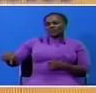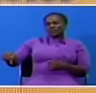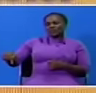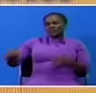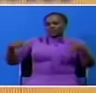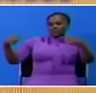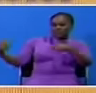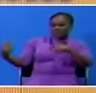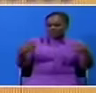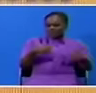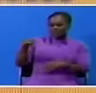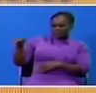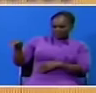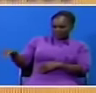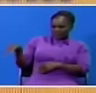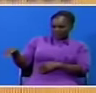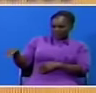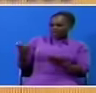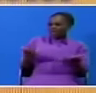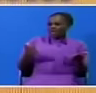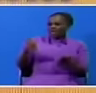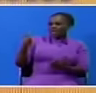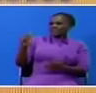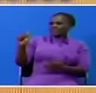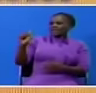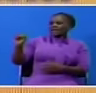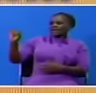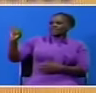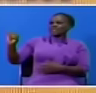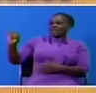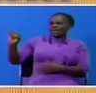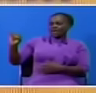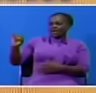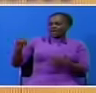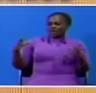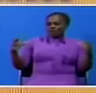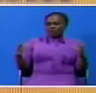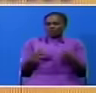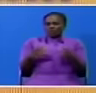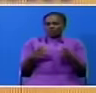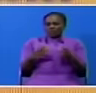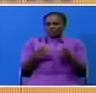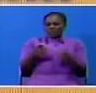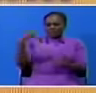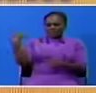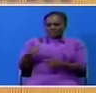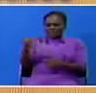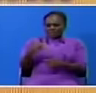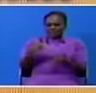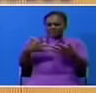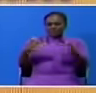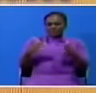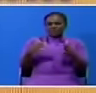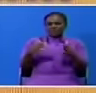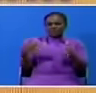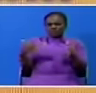Kizaazaa kilizuka mapema hii leo mchana mtaani Tassia hapa jijini Nairobi baada ya mawakala kuchomelea lango la jumba kuwazuia